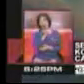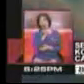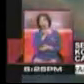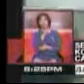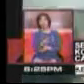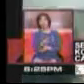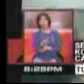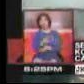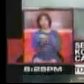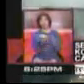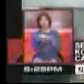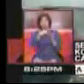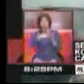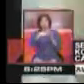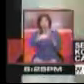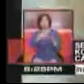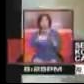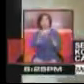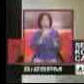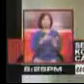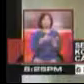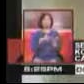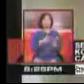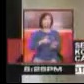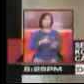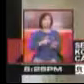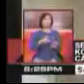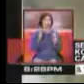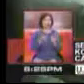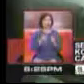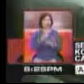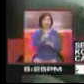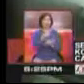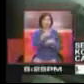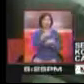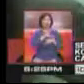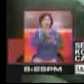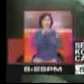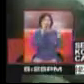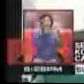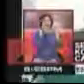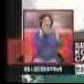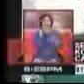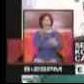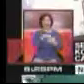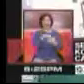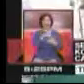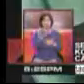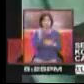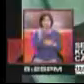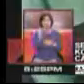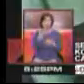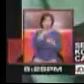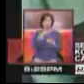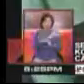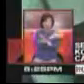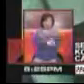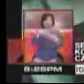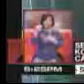Ilang beses naming natsyempuan ang pat session ng mga tsuper at konduktor sa loob mismo ng bus bago sila pumasada sa